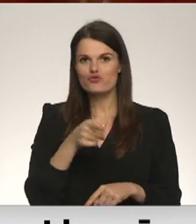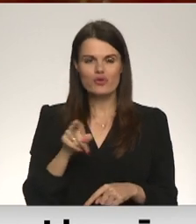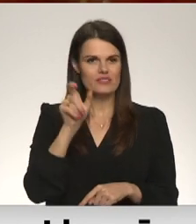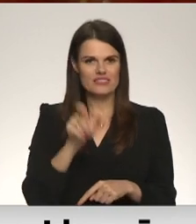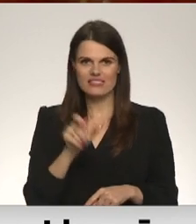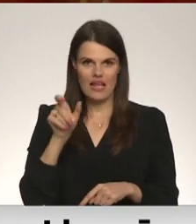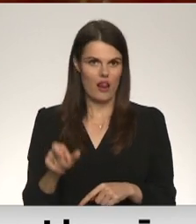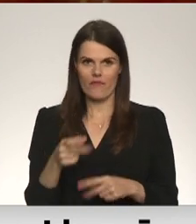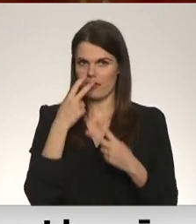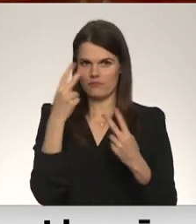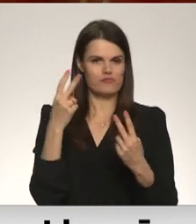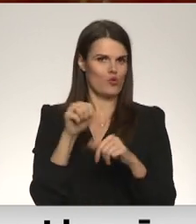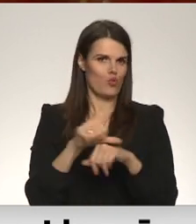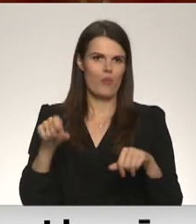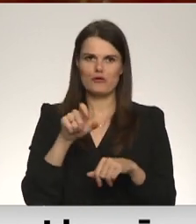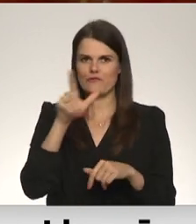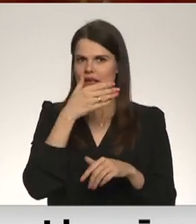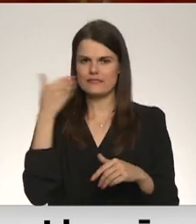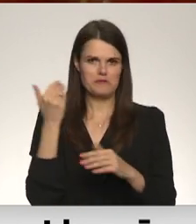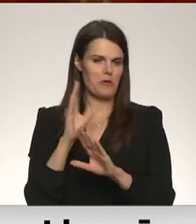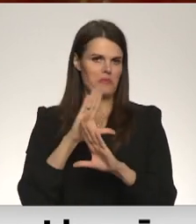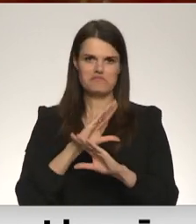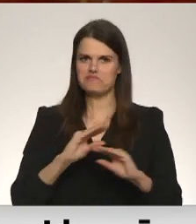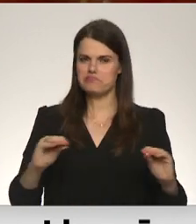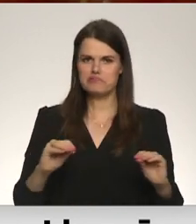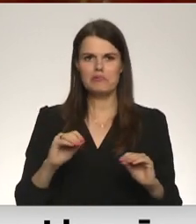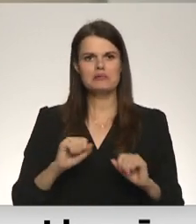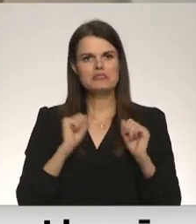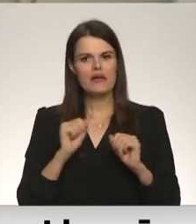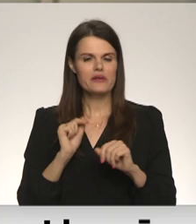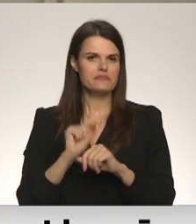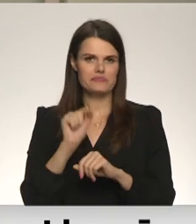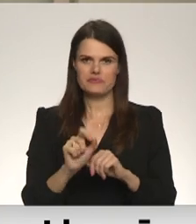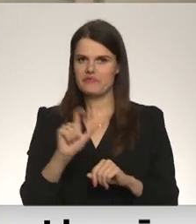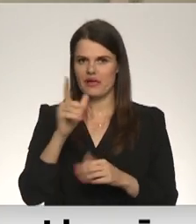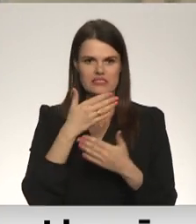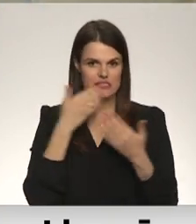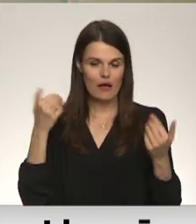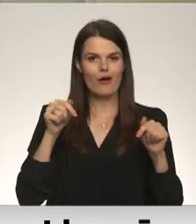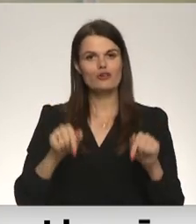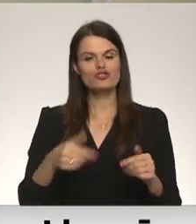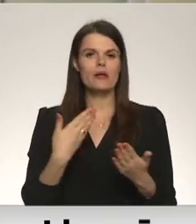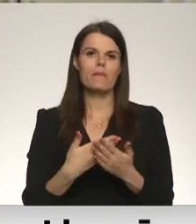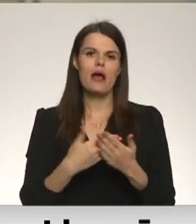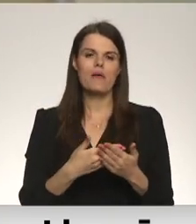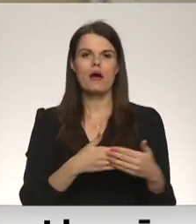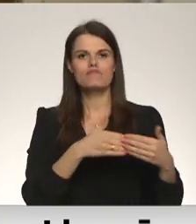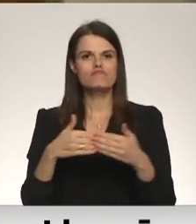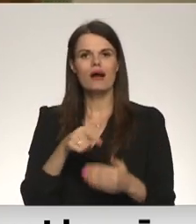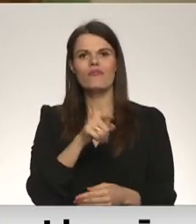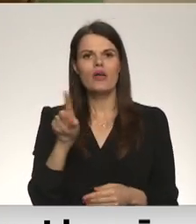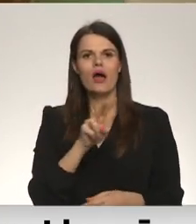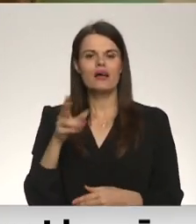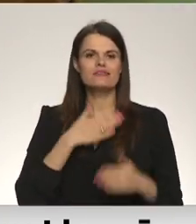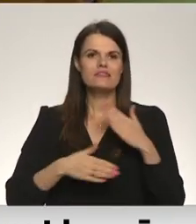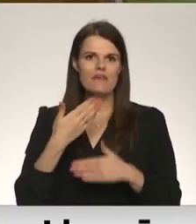viņus gandrīz neredzam pie mūsu robežas. Tagad ir ļoti maz mēģinājumi no viņu puses. Šeit varētu nokļūt, piemēram, tie, kuri vēlas patverties